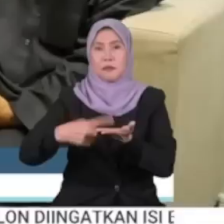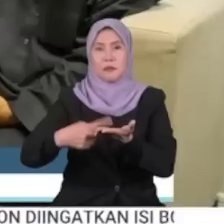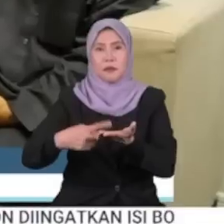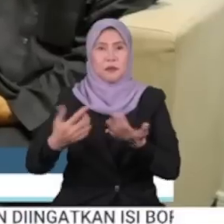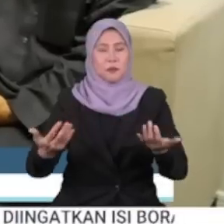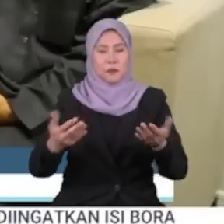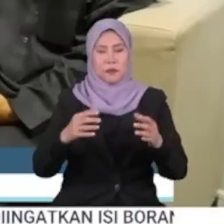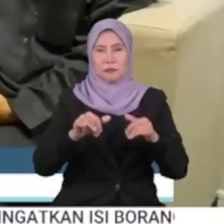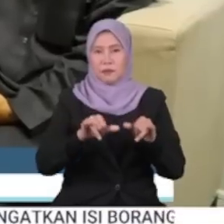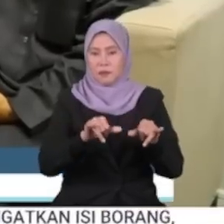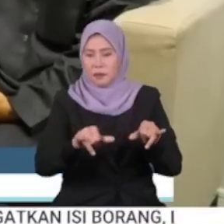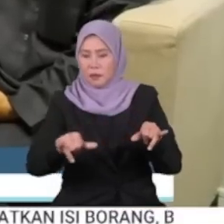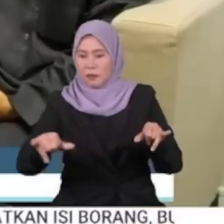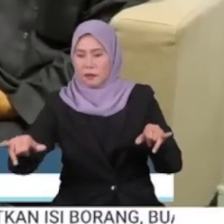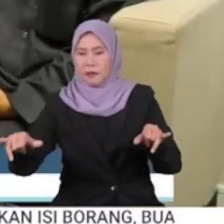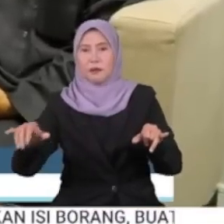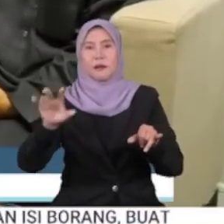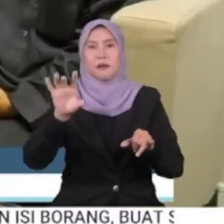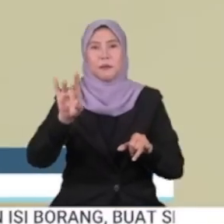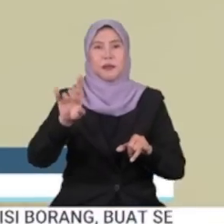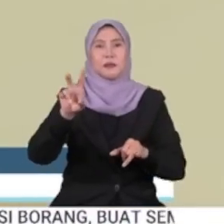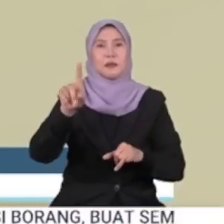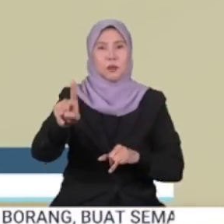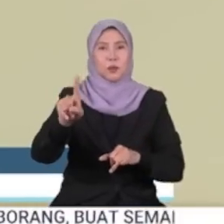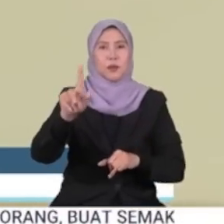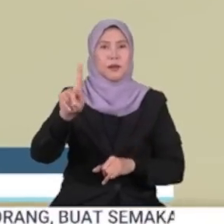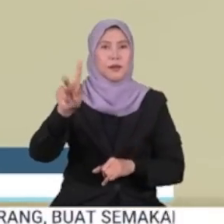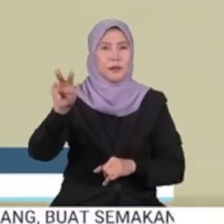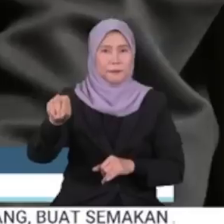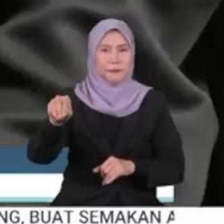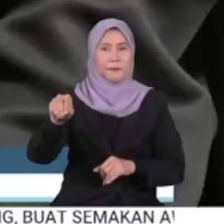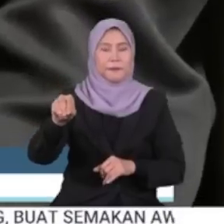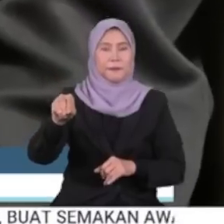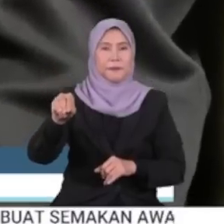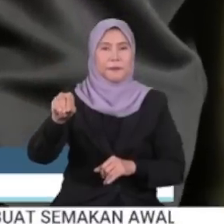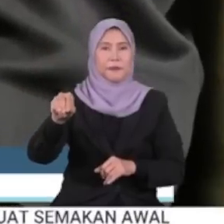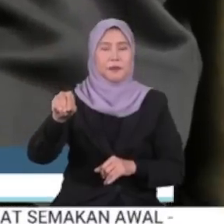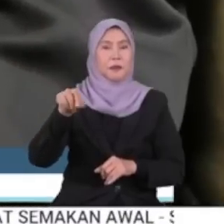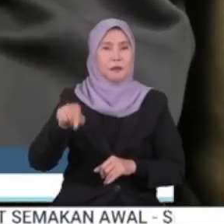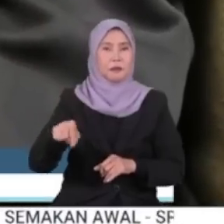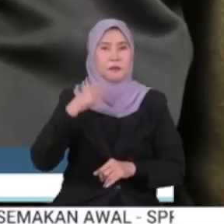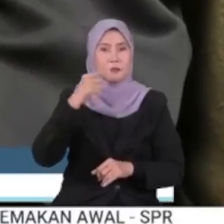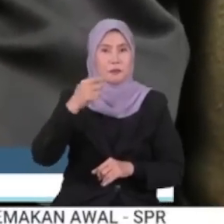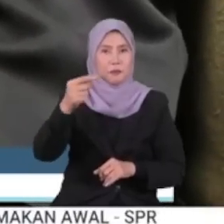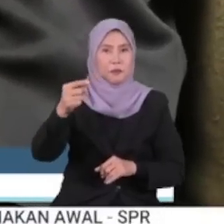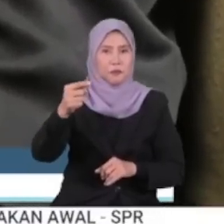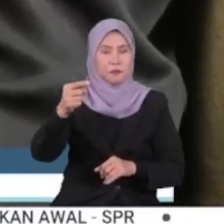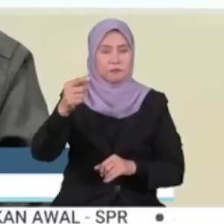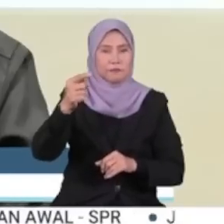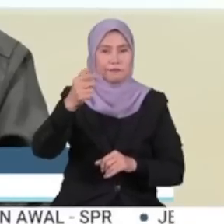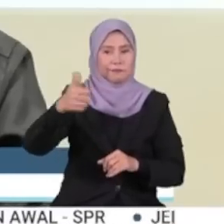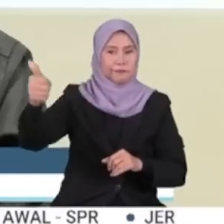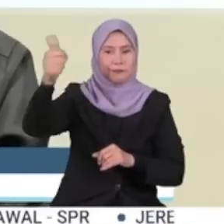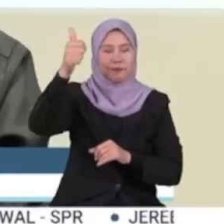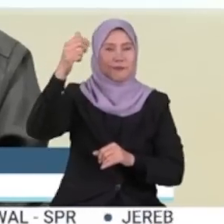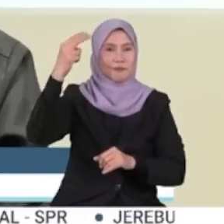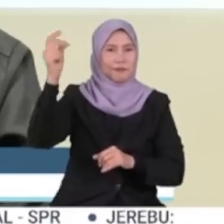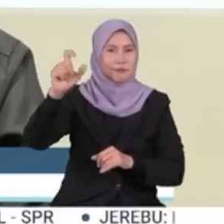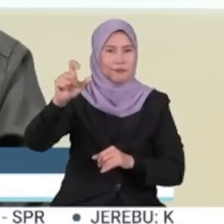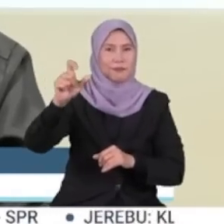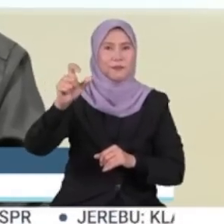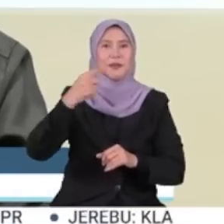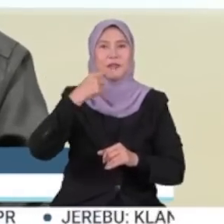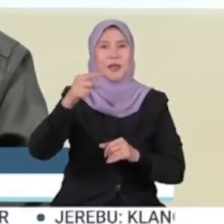adalah 81 km. Jadi jarak dua marhalah ini sebagaimana yang disebutkan oleh para ulama adalah